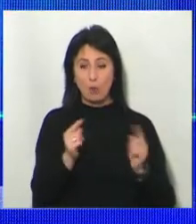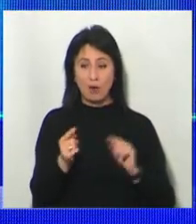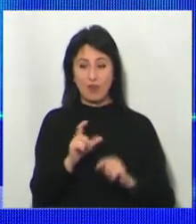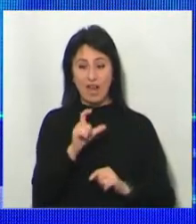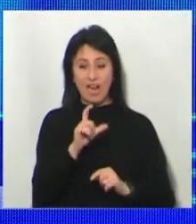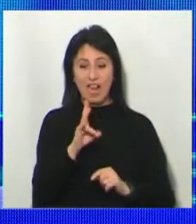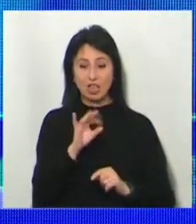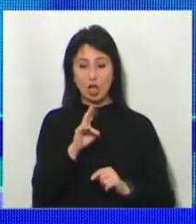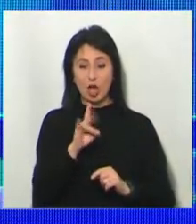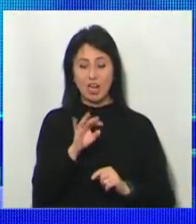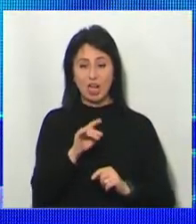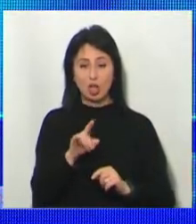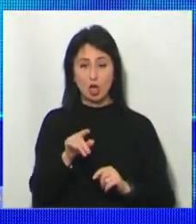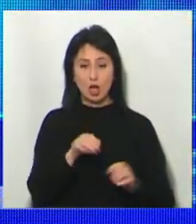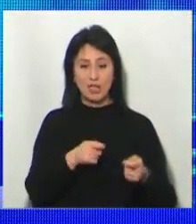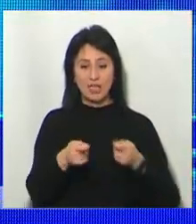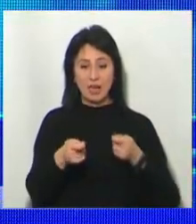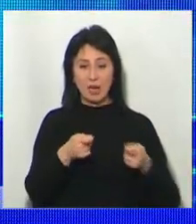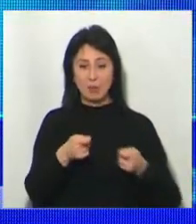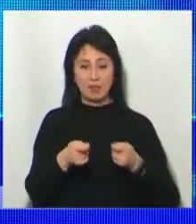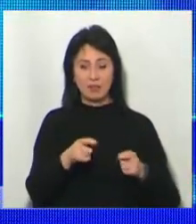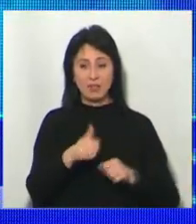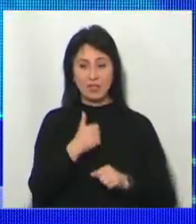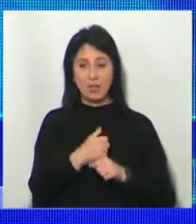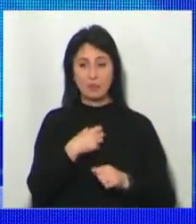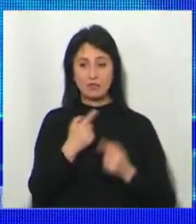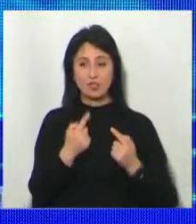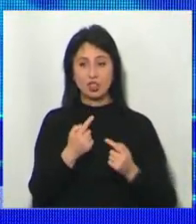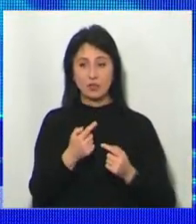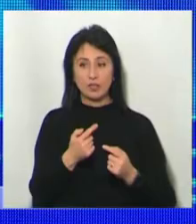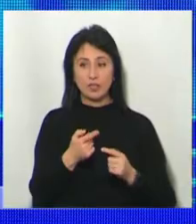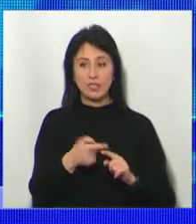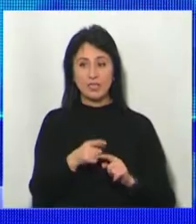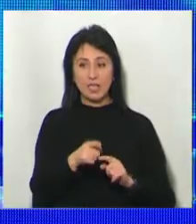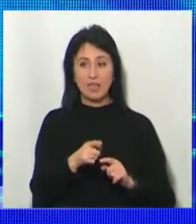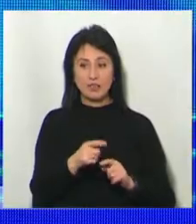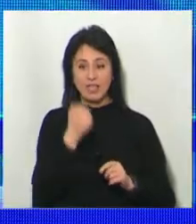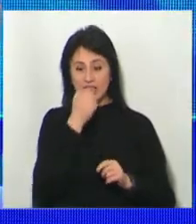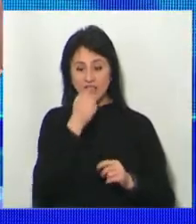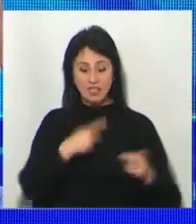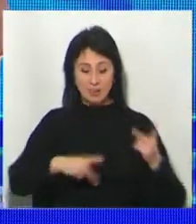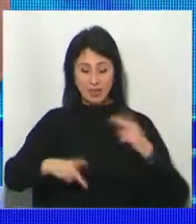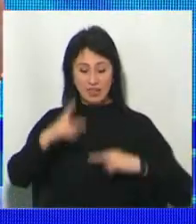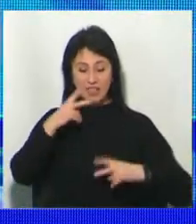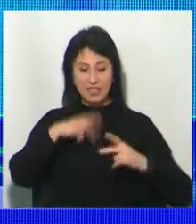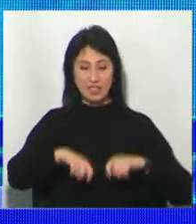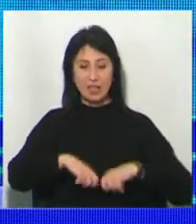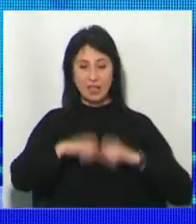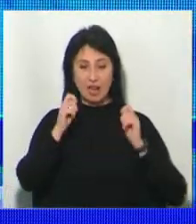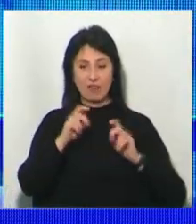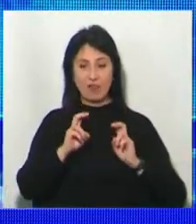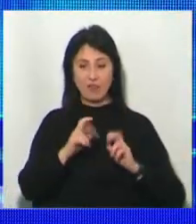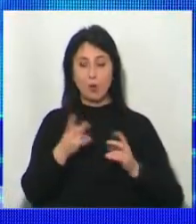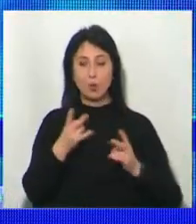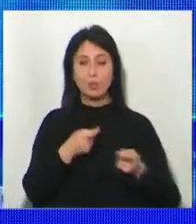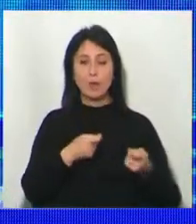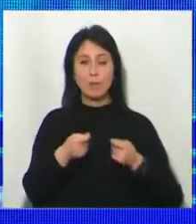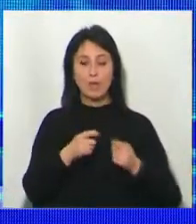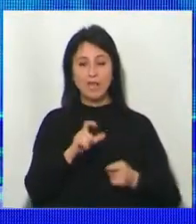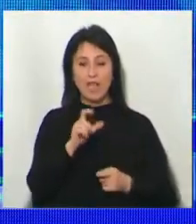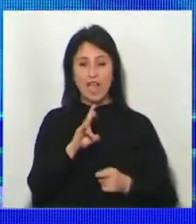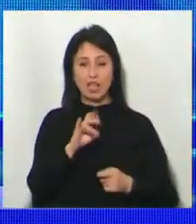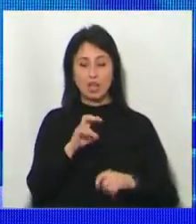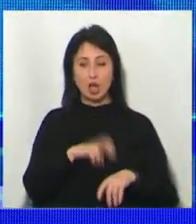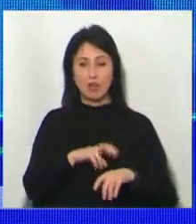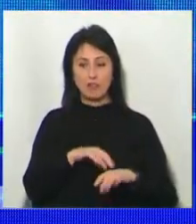ენდოკრინოლოგის სამართავი. ანუ ენდოკრინოლოგის როლი არის აქ ძალიან მნიშვნელოვანი, რომ გამოვკვეთოთ. ეს არის ნივთიერებათა ცვლის დარღვევის პროცესი, რომელიც უნდა მართოს